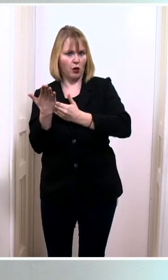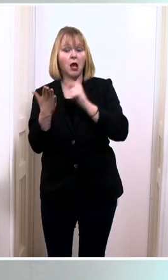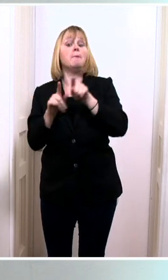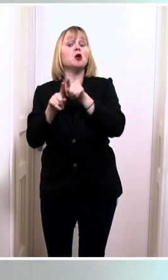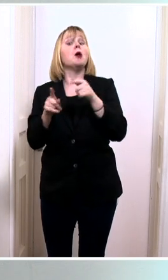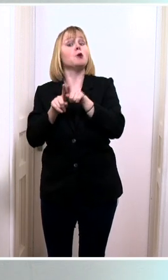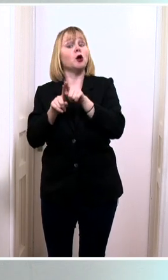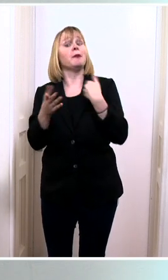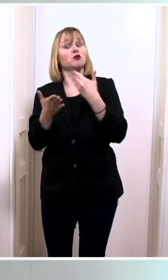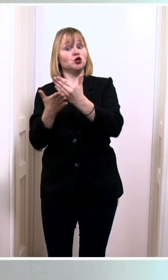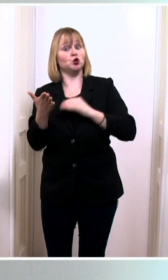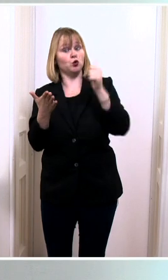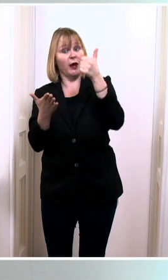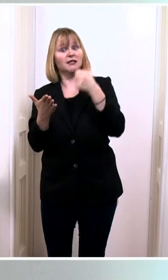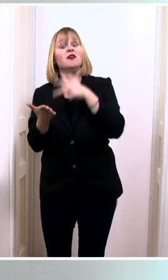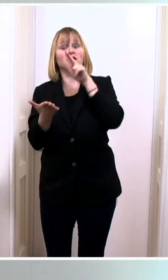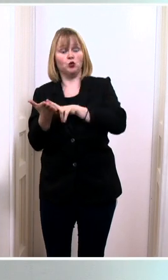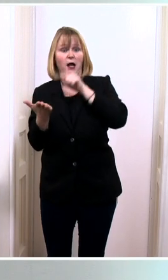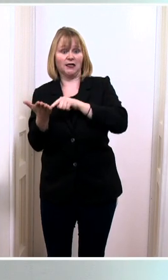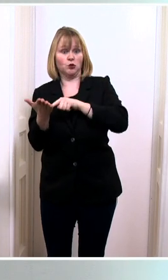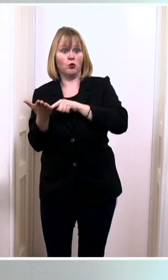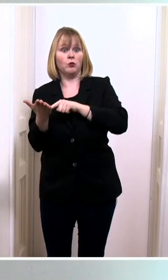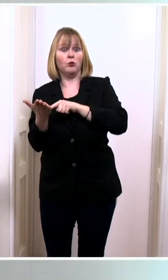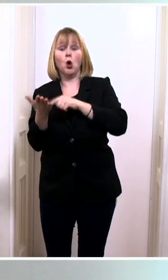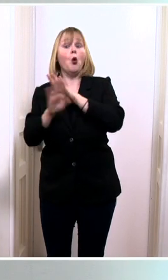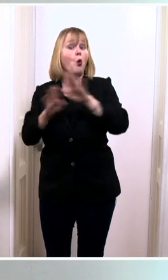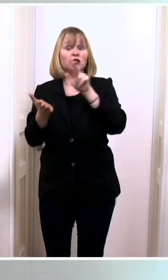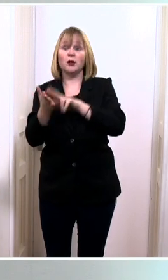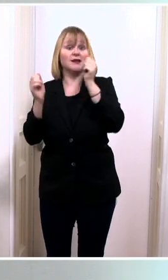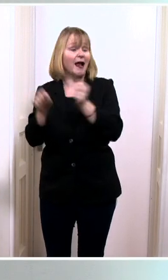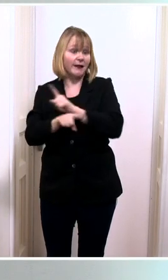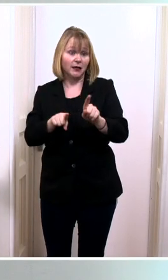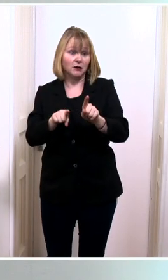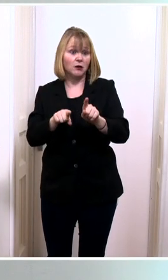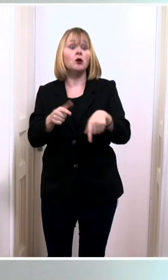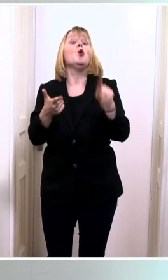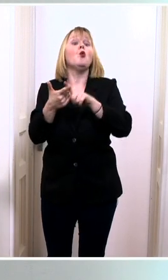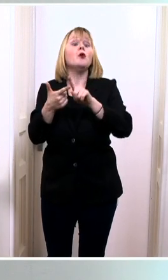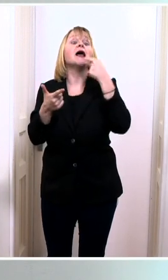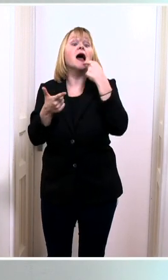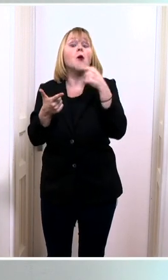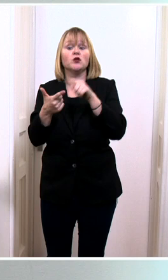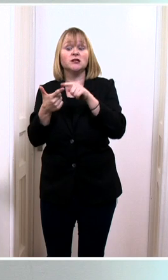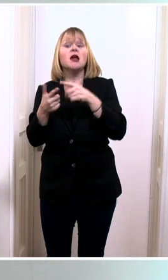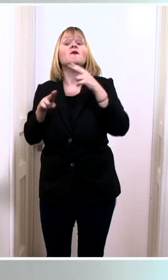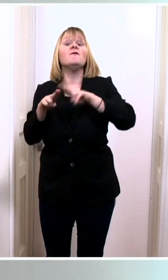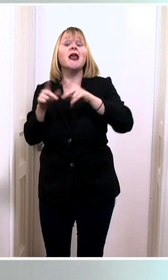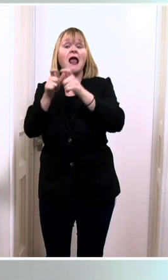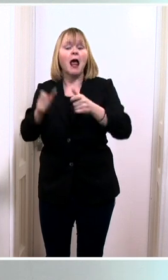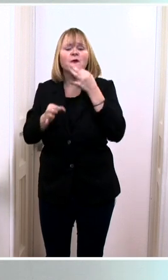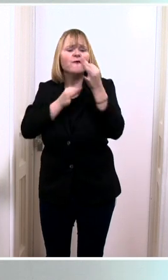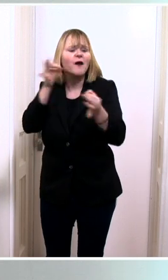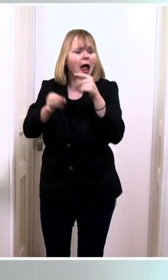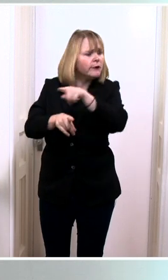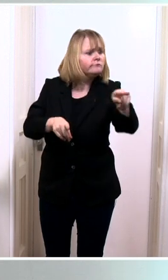impfen. Dann muss man die Impfwilligkeit feststellen in den Pflegeheimen. In der allgemeinen Bevölkerung wird das nicht ein großes Problem sein, weil